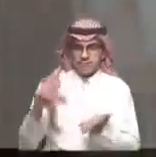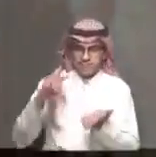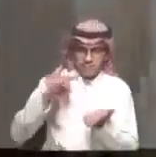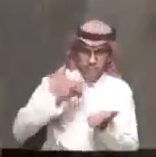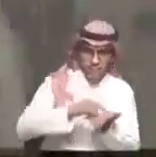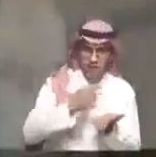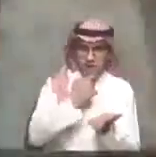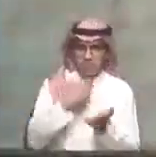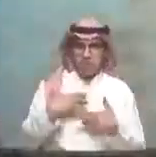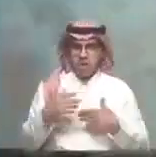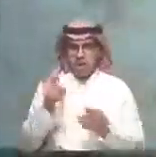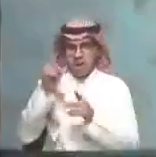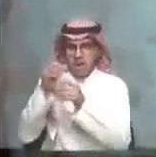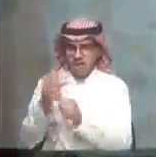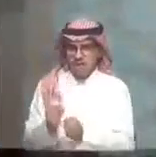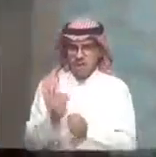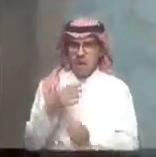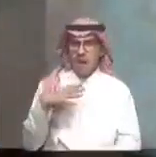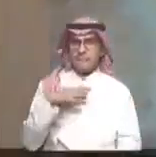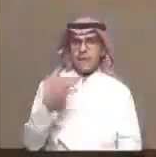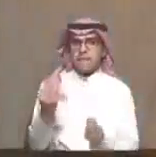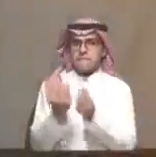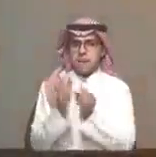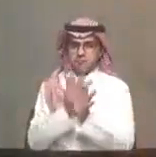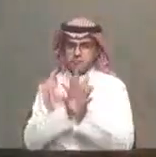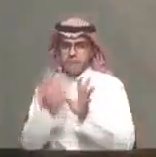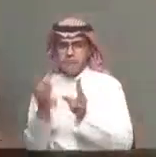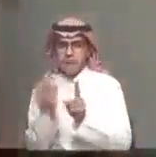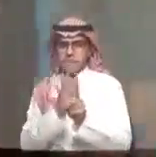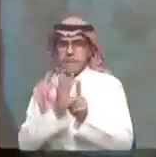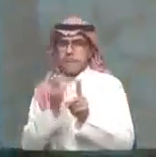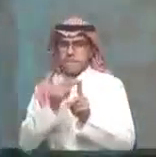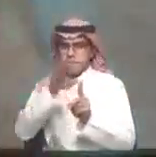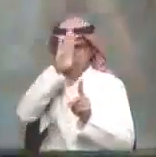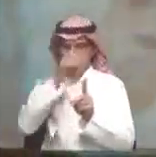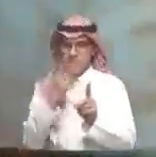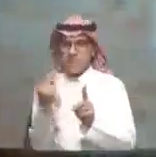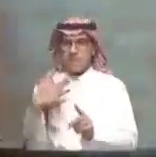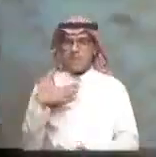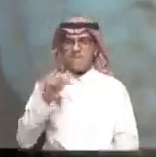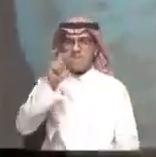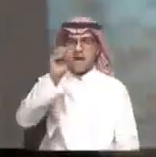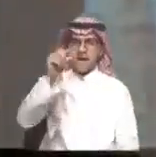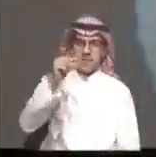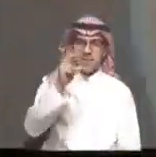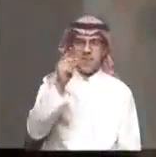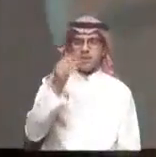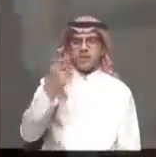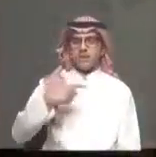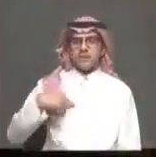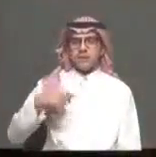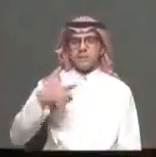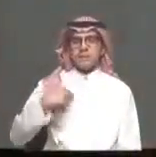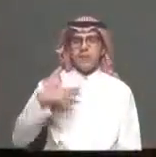الحرمين الشريفين حفظه الله صاحب السمو الأمير خالد بن فهد بن خالد وصاحب السمو الملكي الأمير منصور بن سعود بن